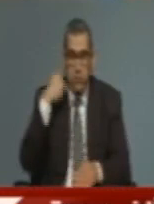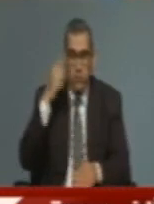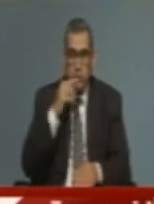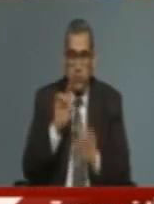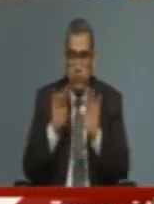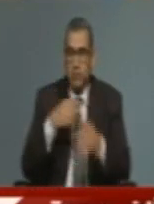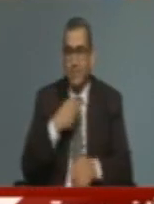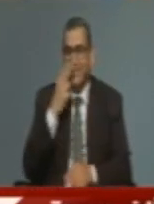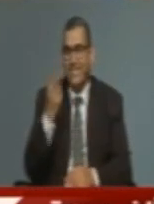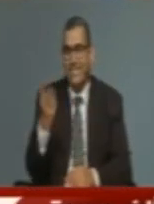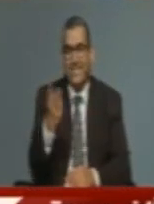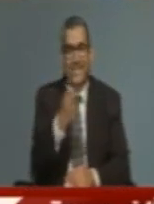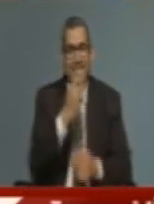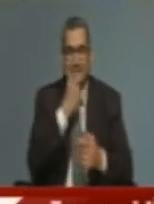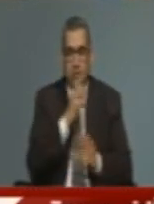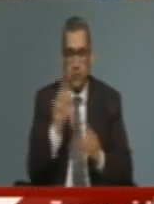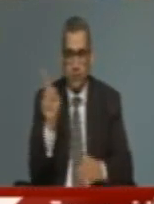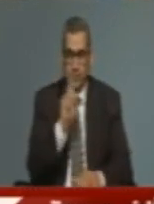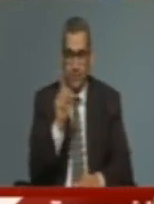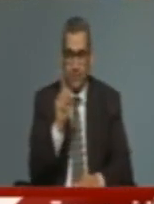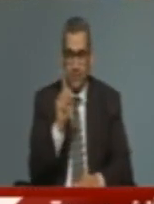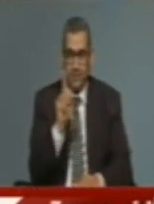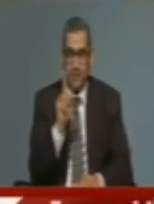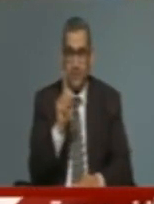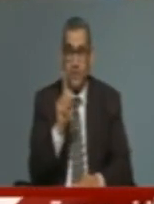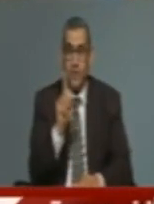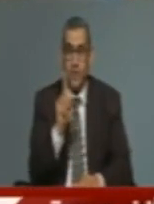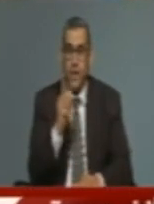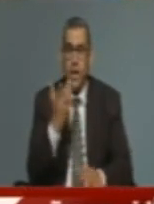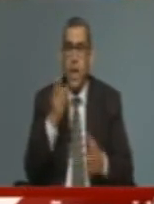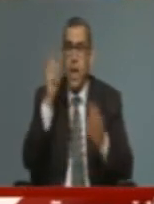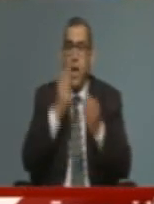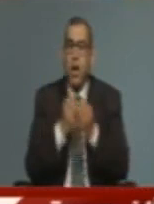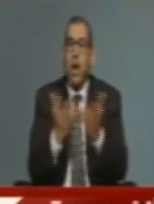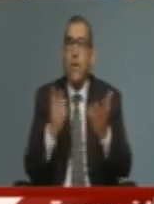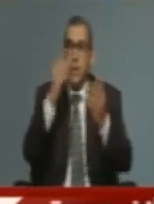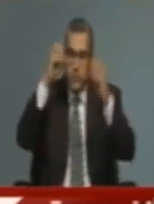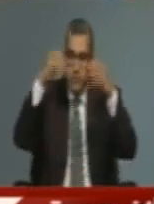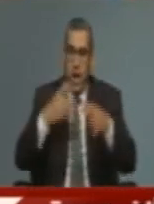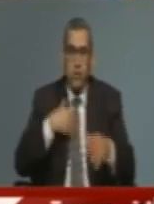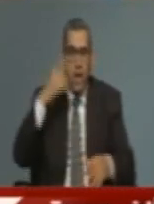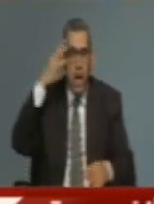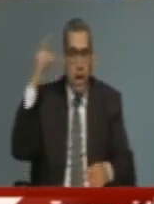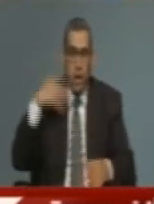عليهم. طب الكرم هيجي امتى؟ الكرم اللي احنا بنحلم بيه. انا بحلم بكرم،